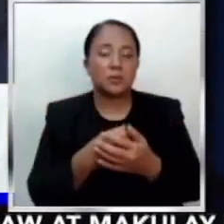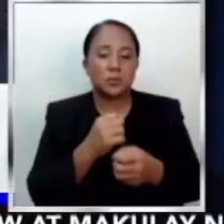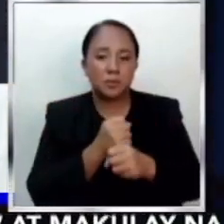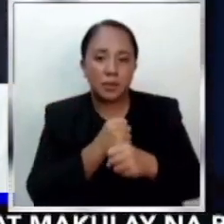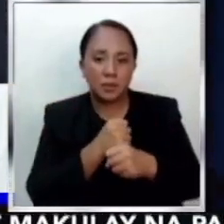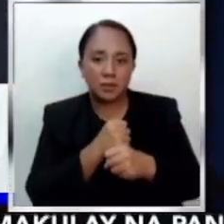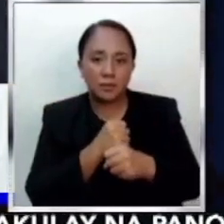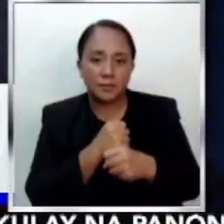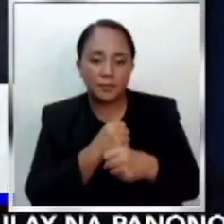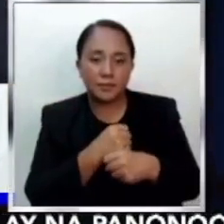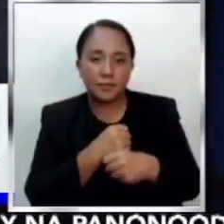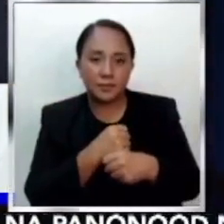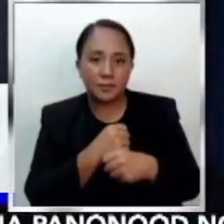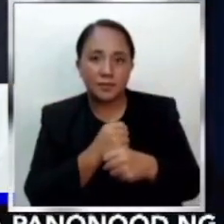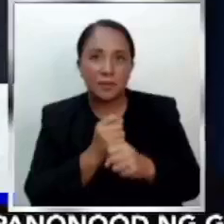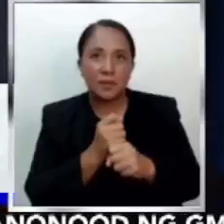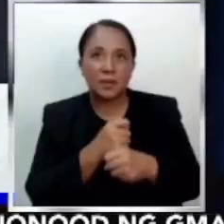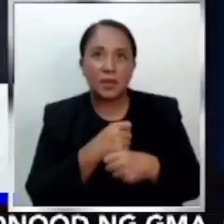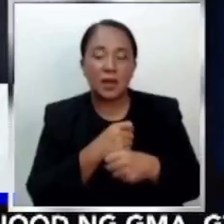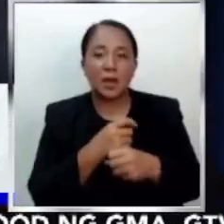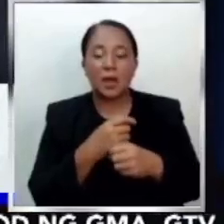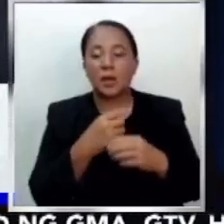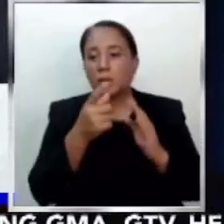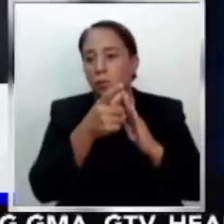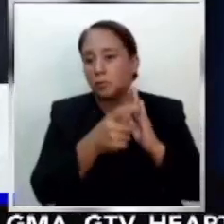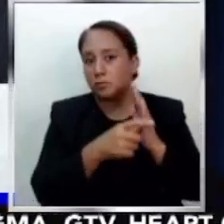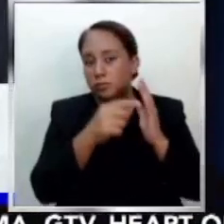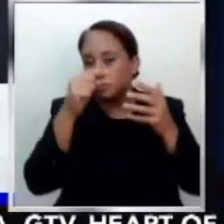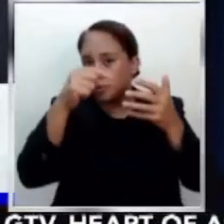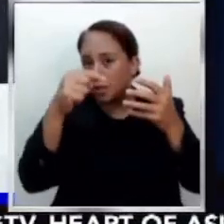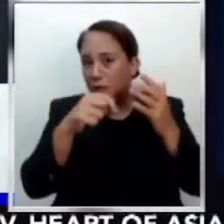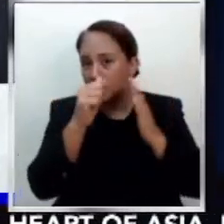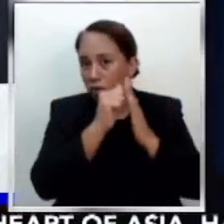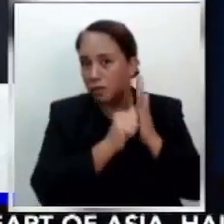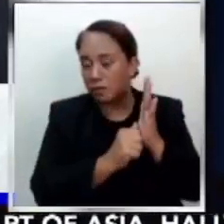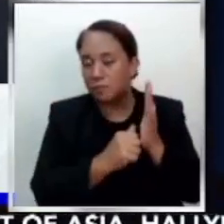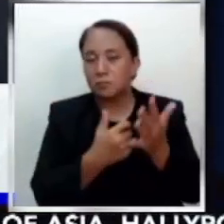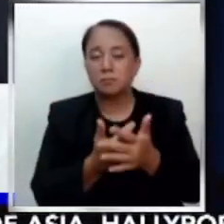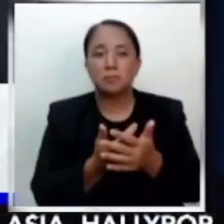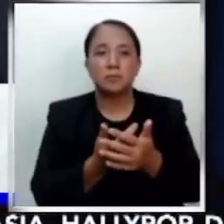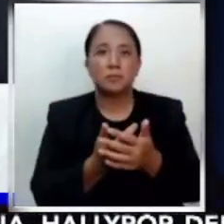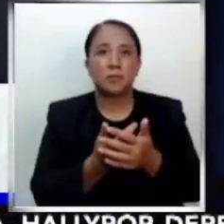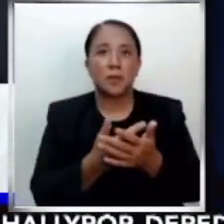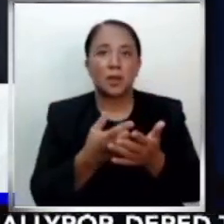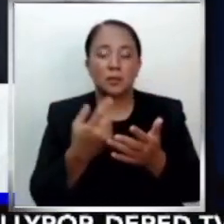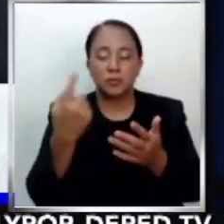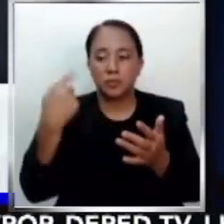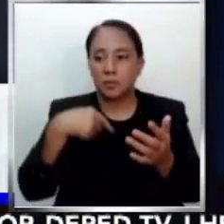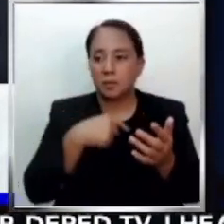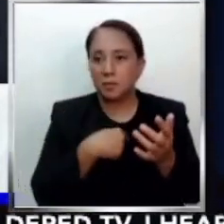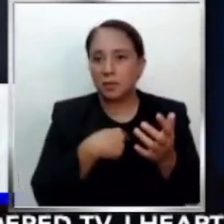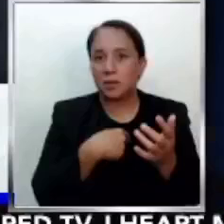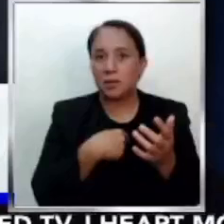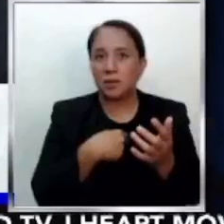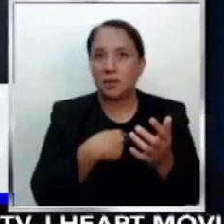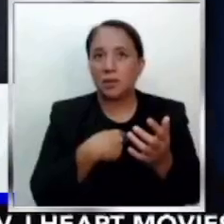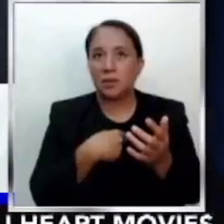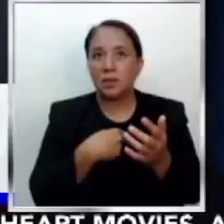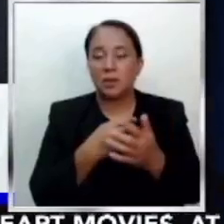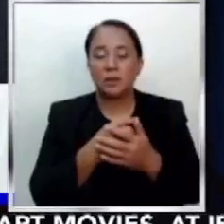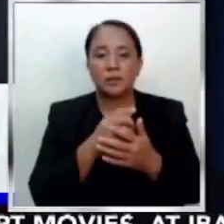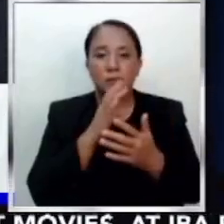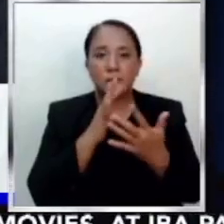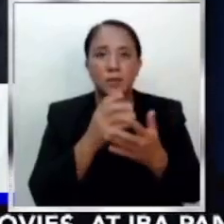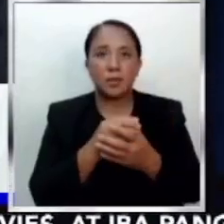the legislative agenda immediately. He instructed me and incoming Speaker Martin